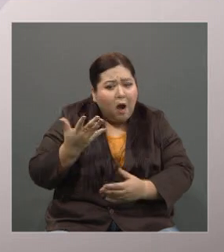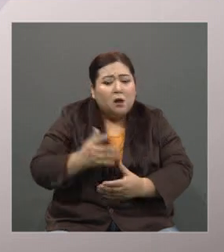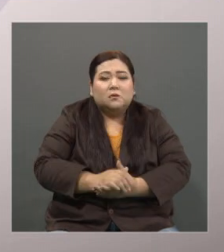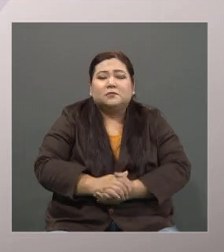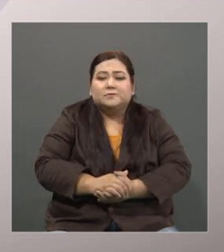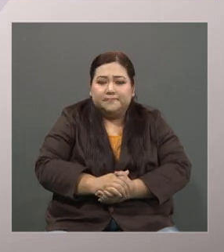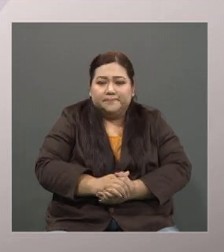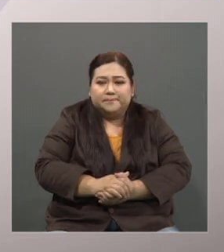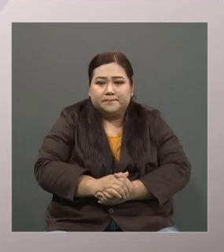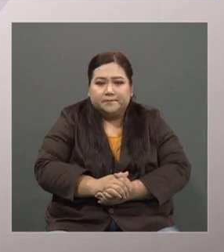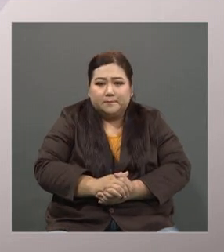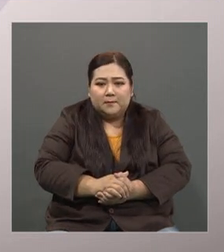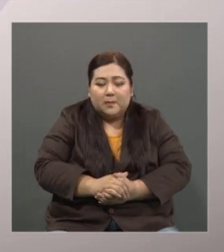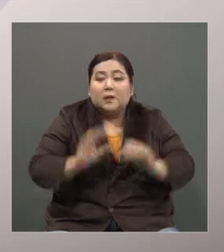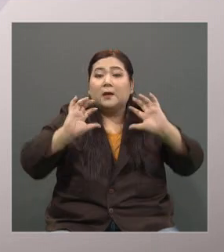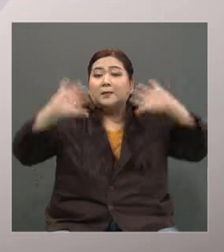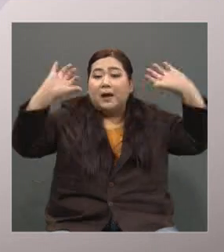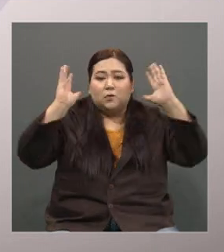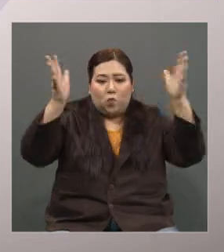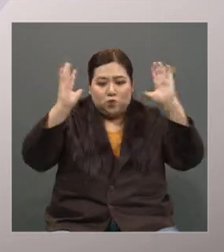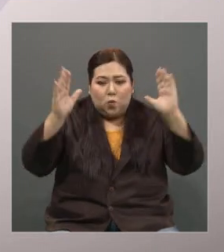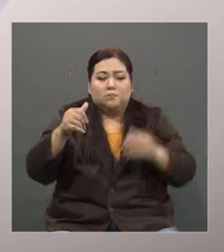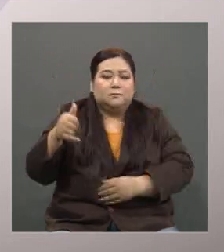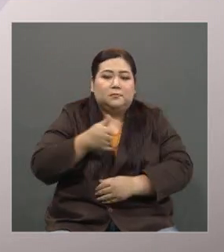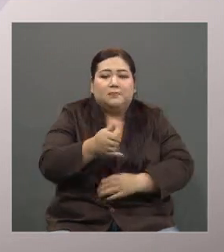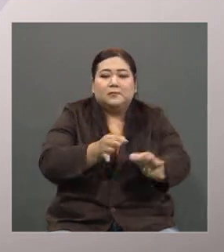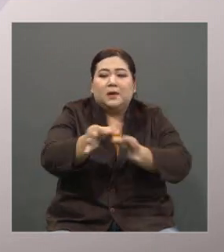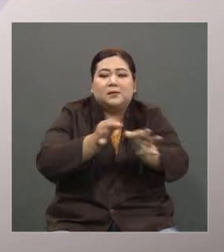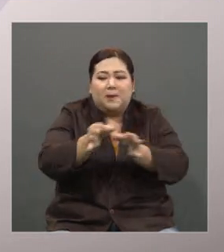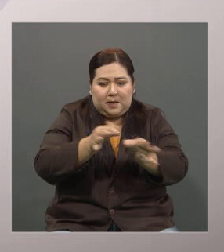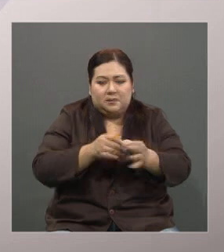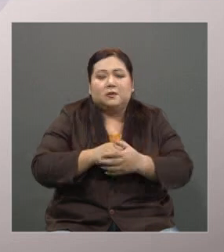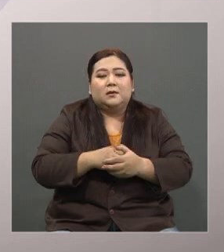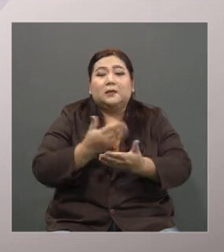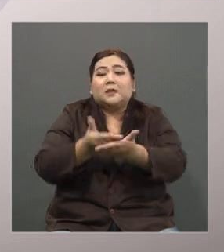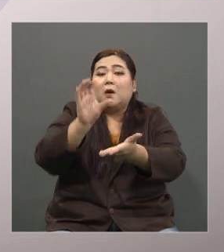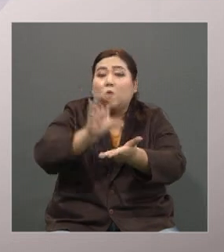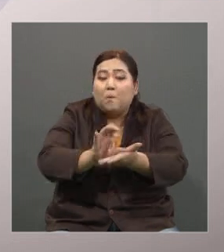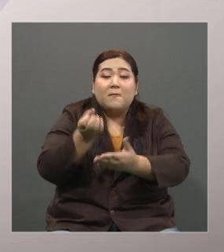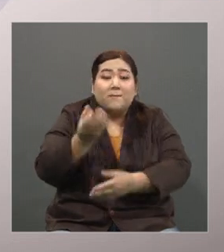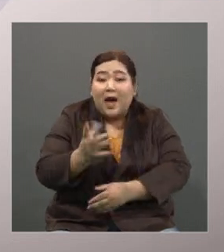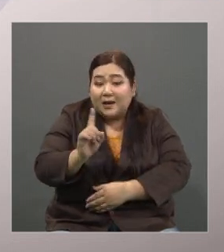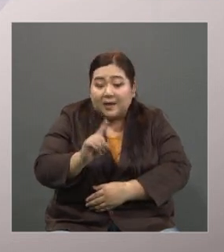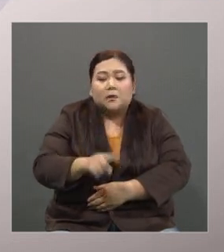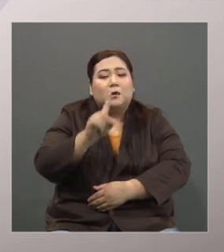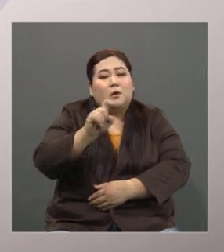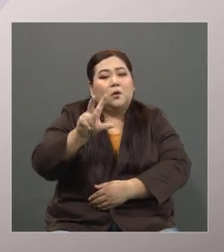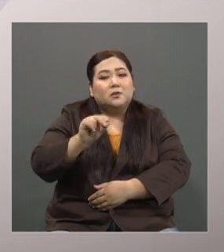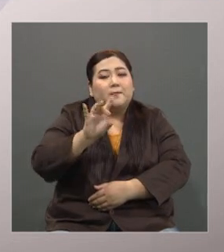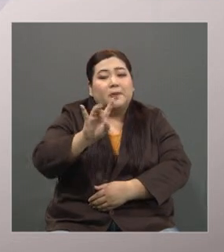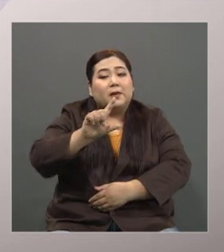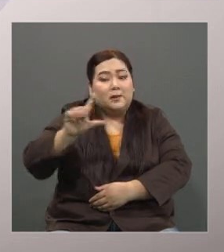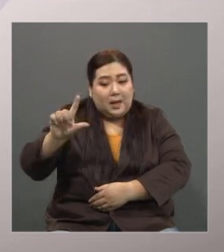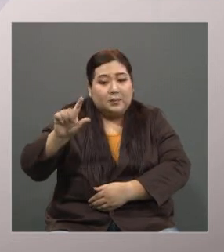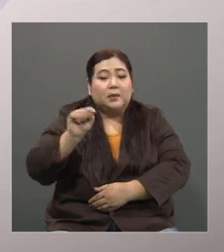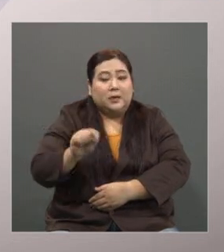งเรื่องนี้เองทะนั่นของโ SOC ราฐบาออกมาชี้แงใประเด็นี้บอกแล้วว่าจิ ๆ แล้วงบประมาณส่วใหญ่จาก 138 ล้